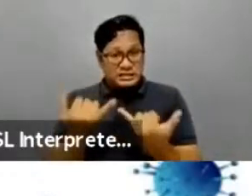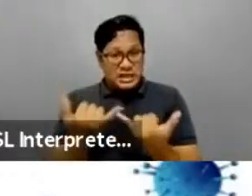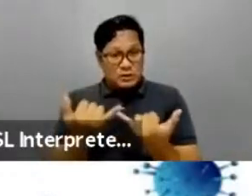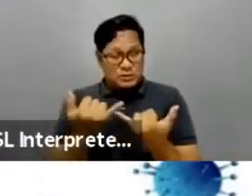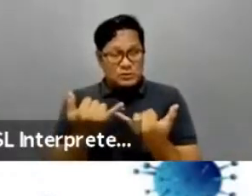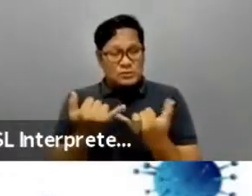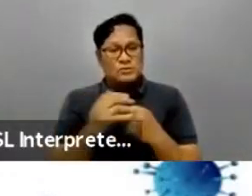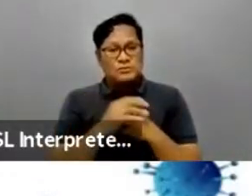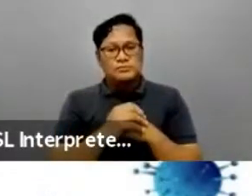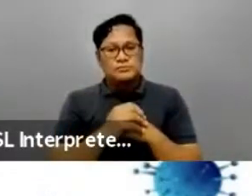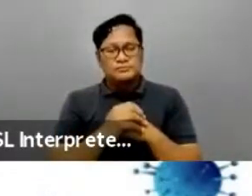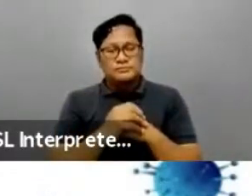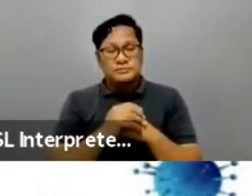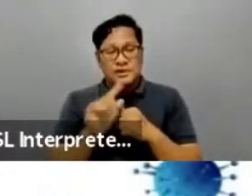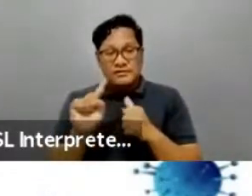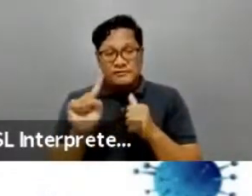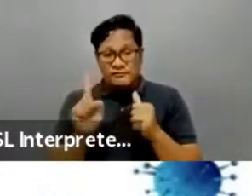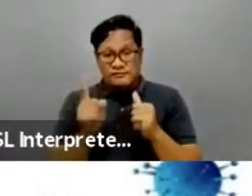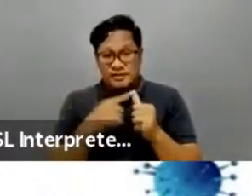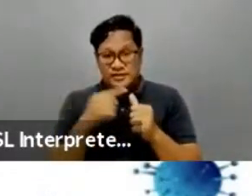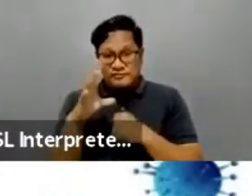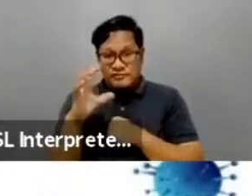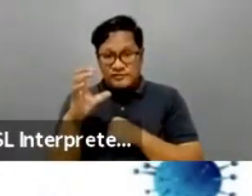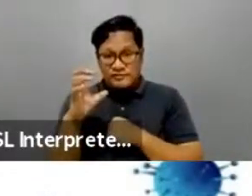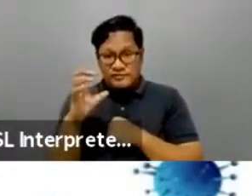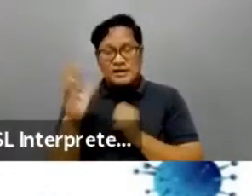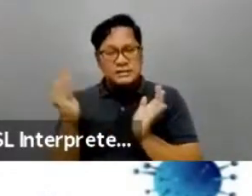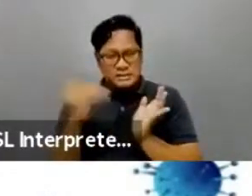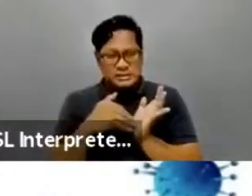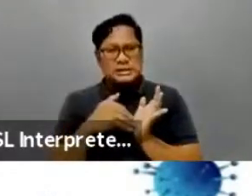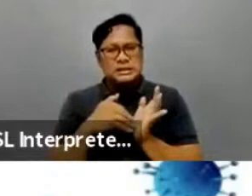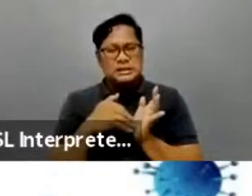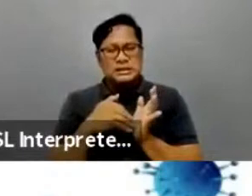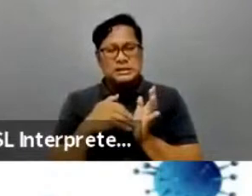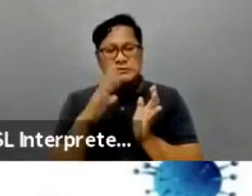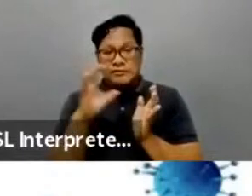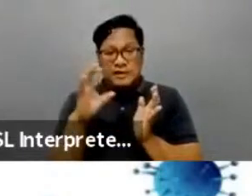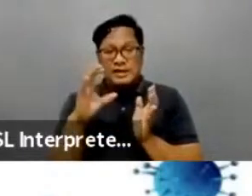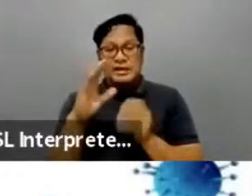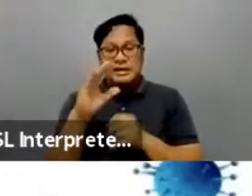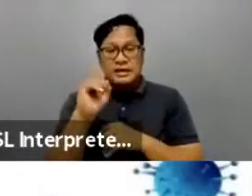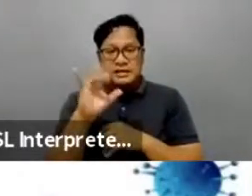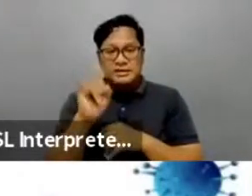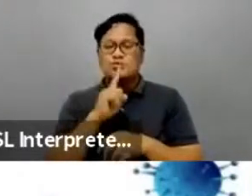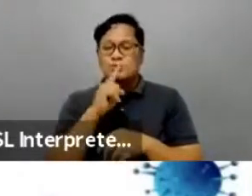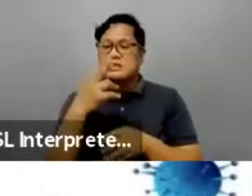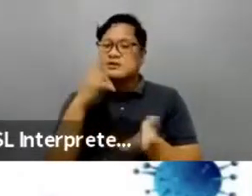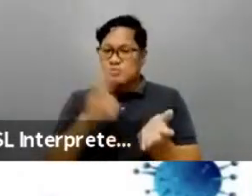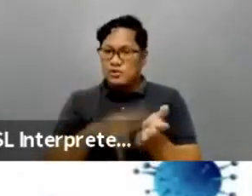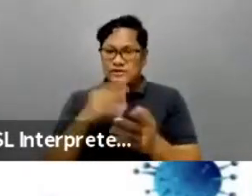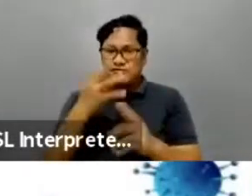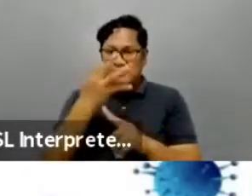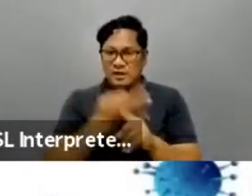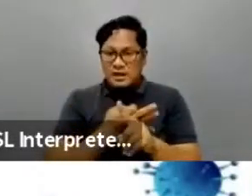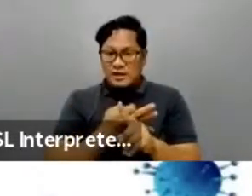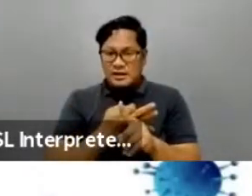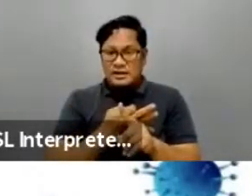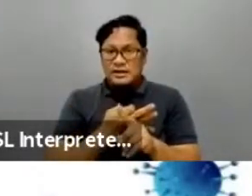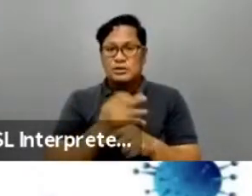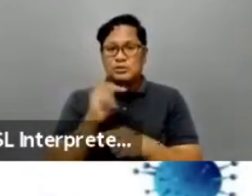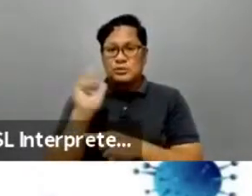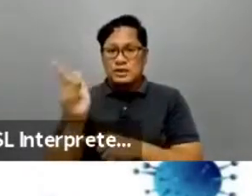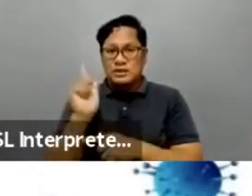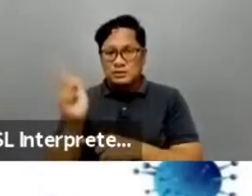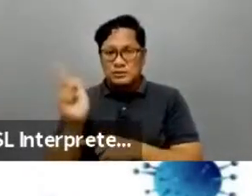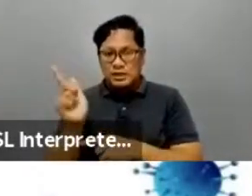this is that the first 500 cases were reported from February 2020